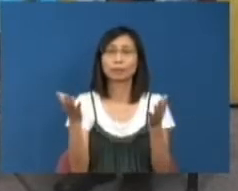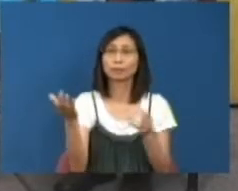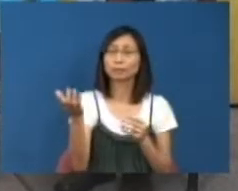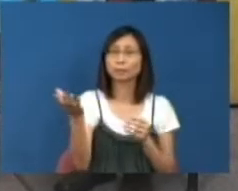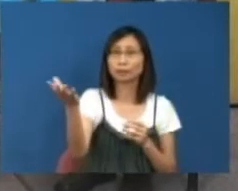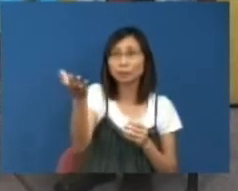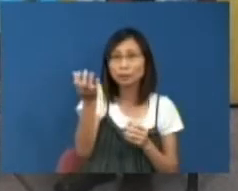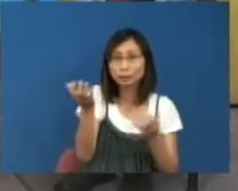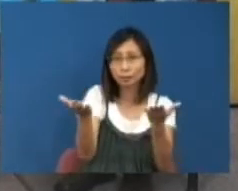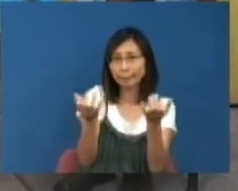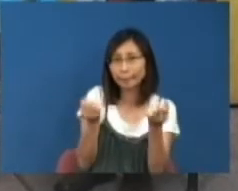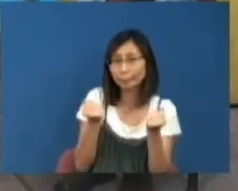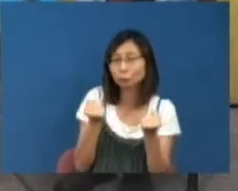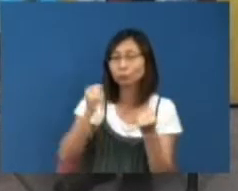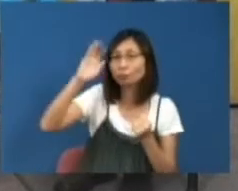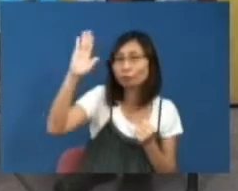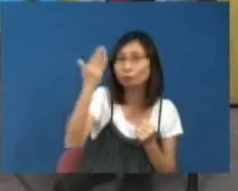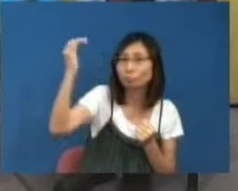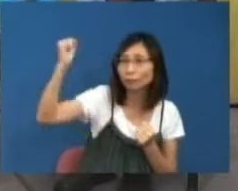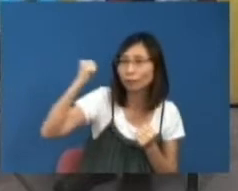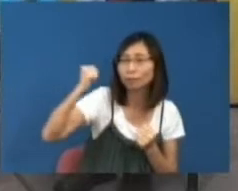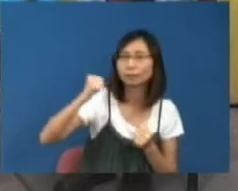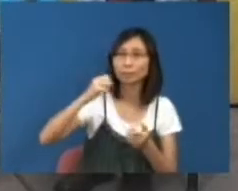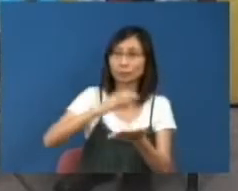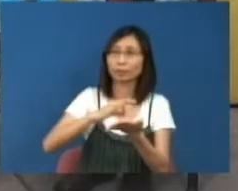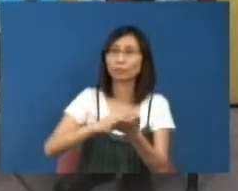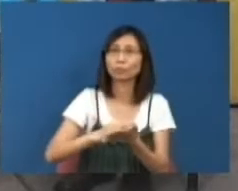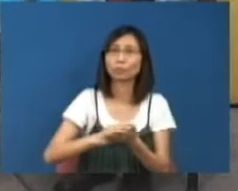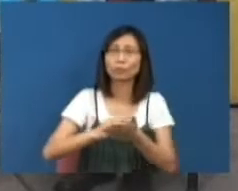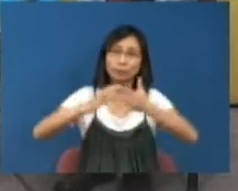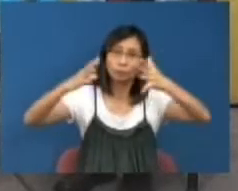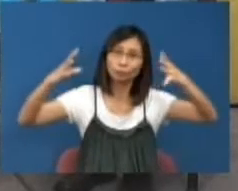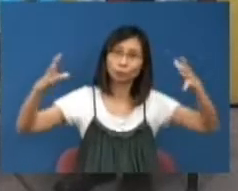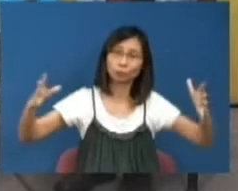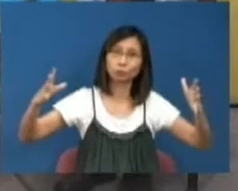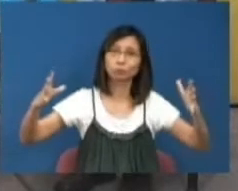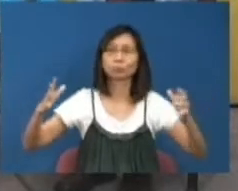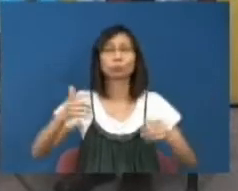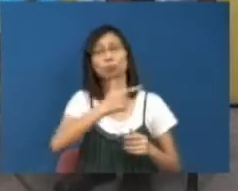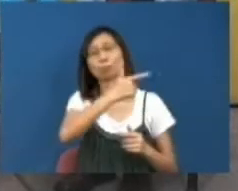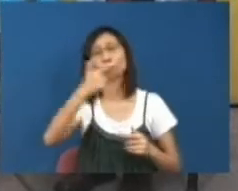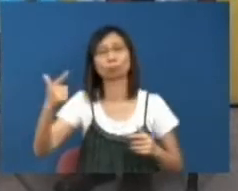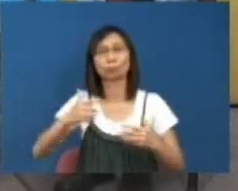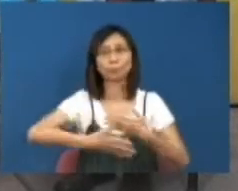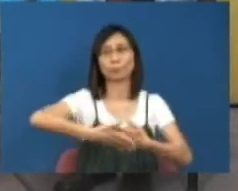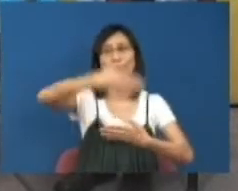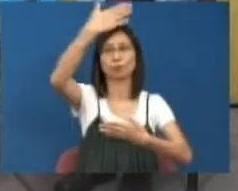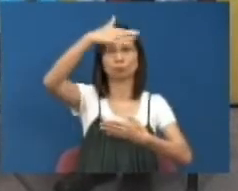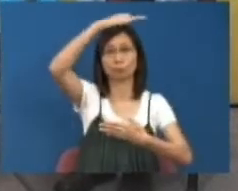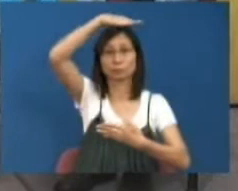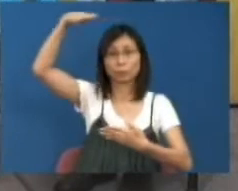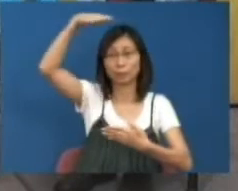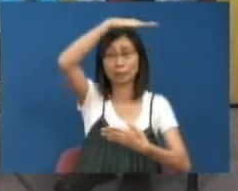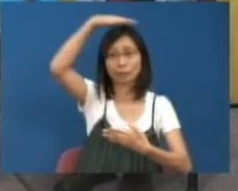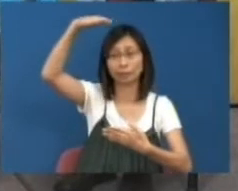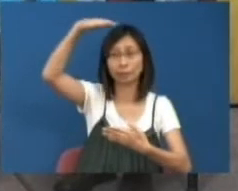風能嘅地方咧係、加闊咗好多啊！即係你一座大廈啦，係咁個頂啦大家